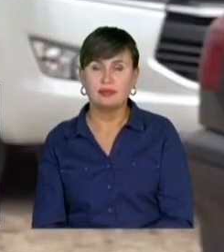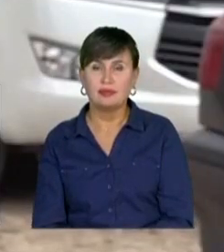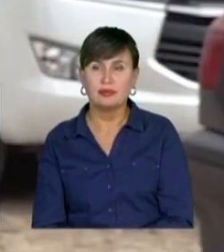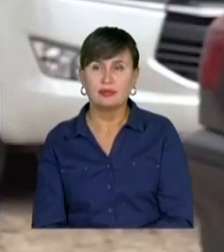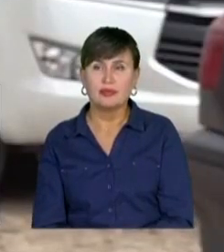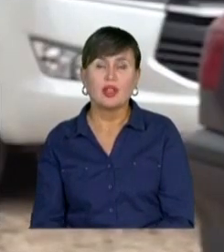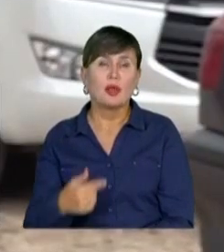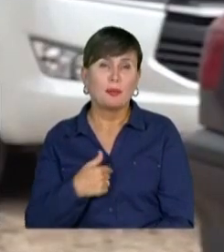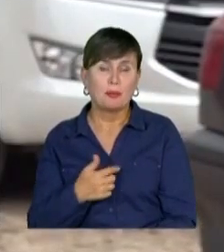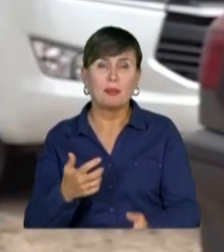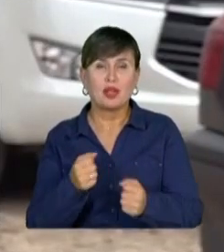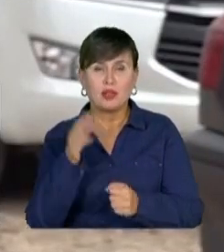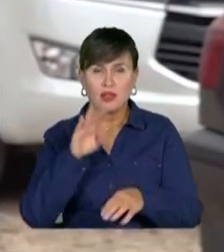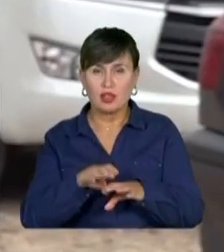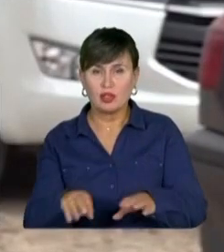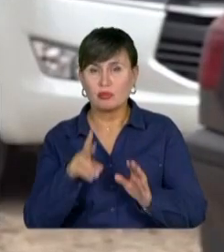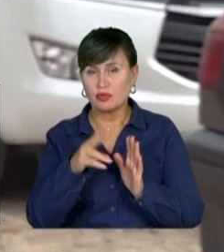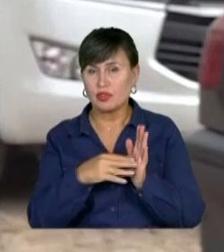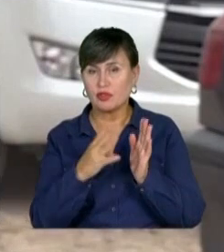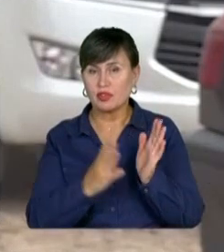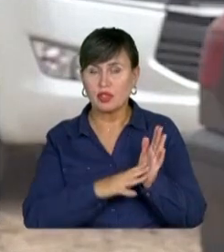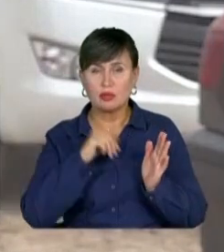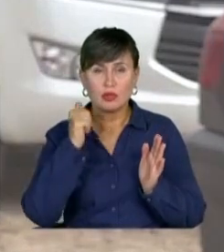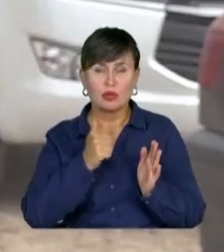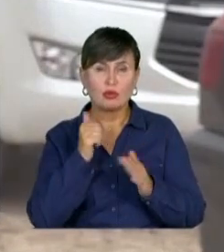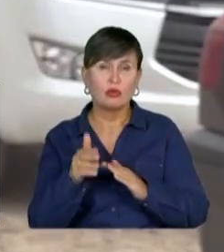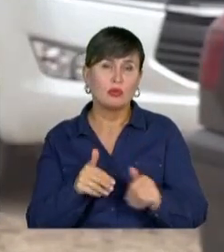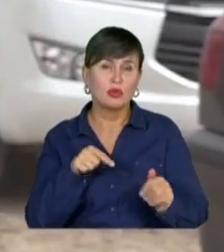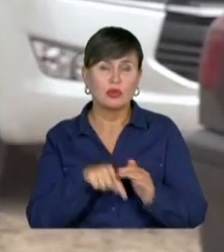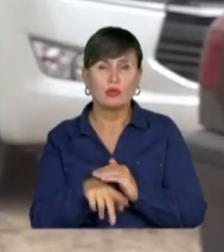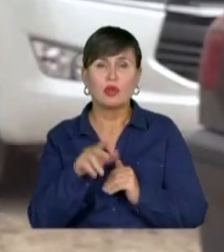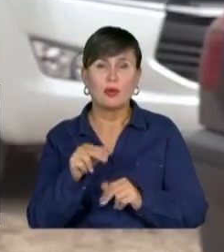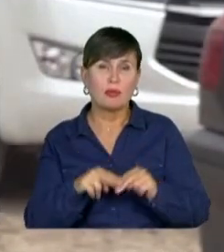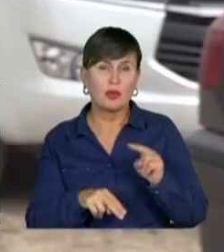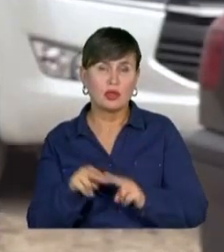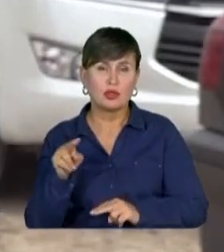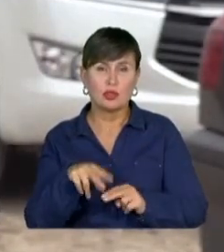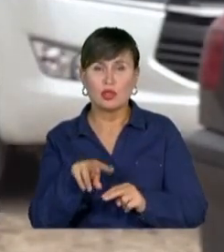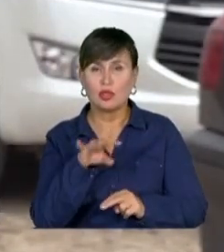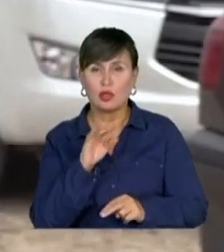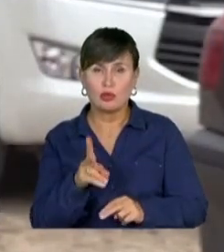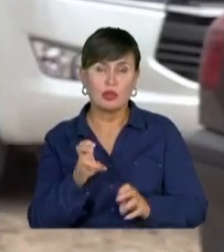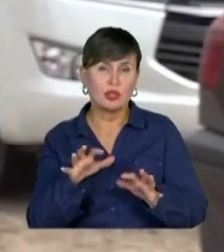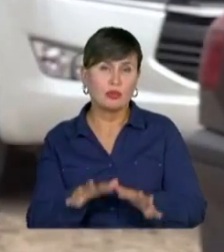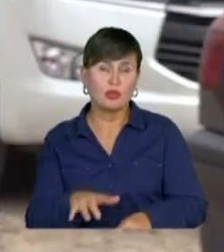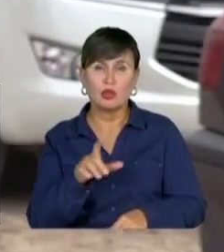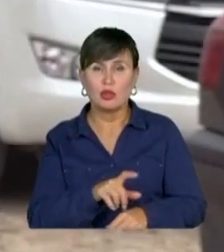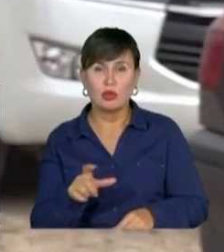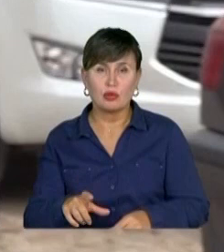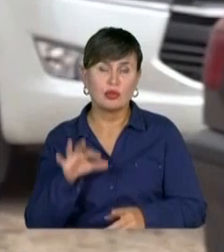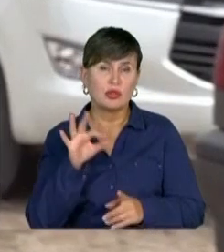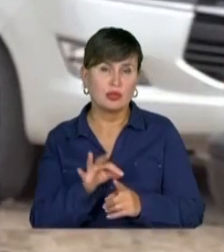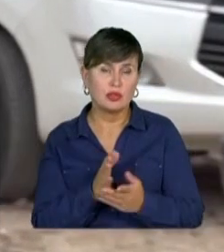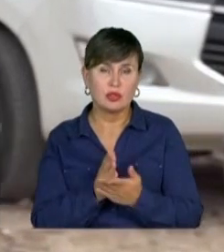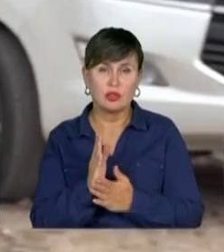Мы приняли этот водопровод в 2019 году. Уже после того, как он построен, люк, как вы видите, на месте. Люди туда